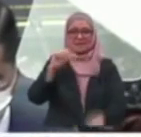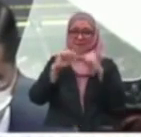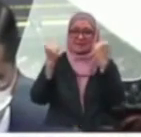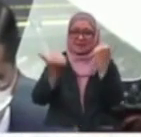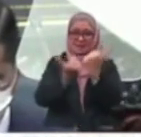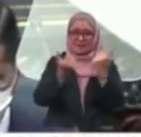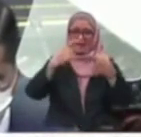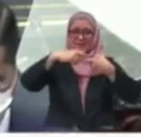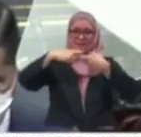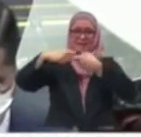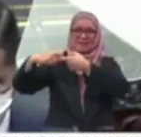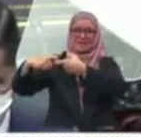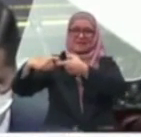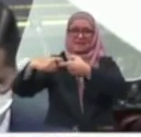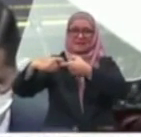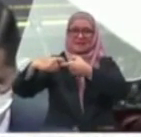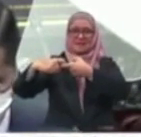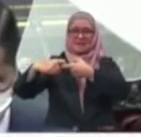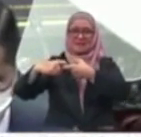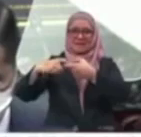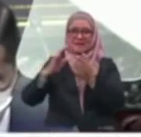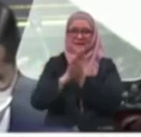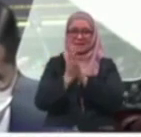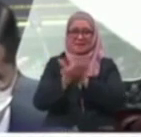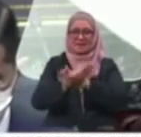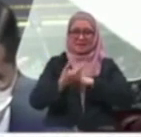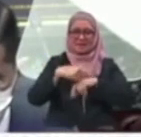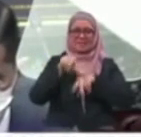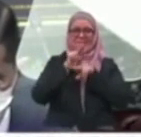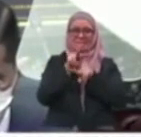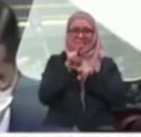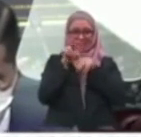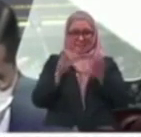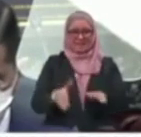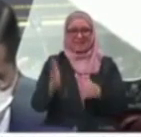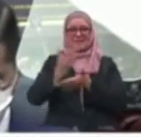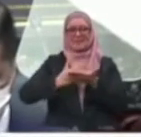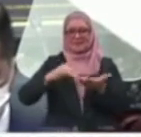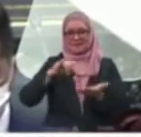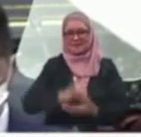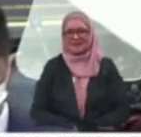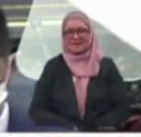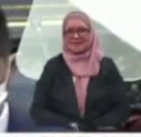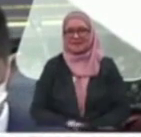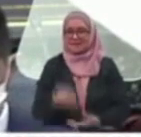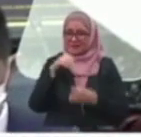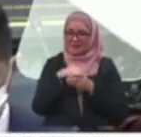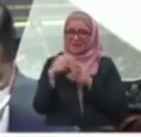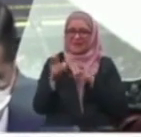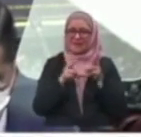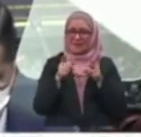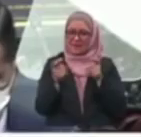berkaitan selaku pengawas video sektor dalam usaha menyelaras